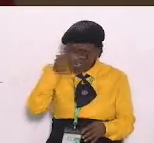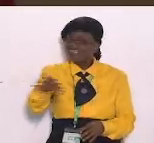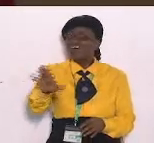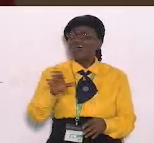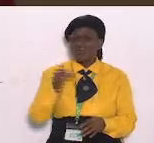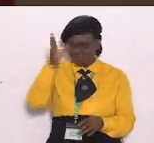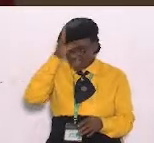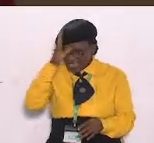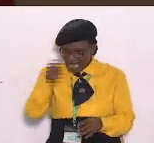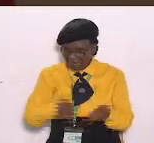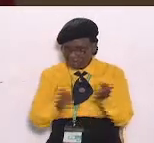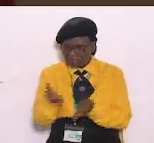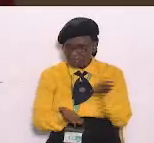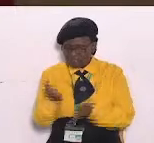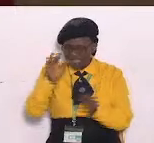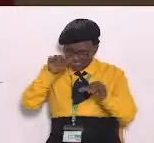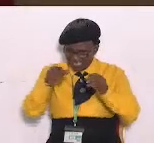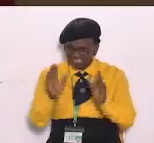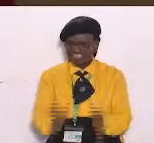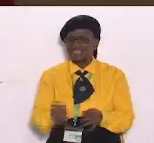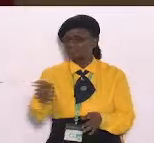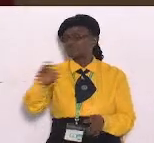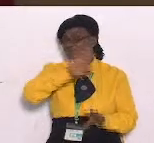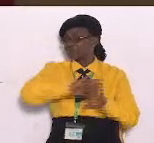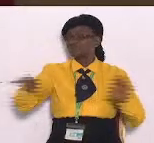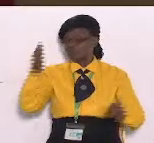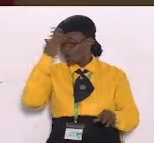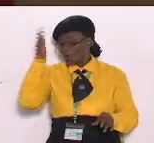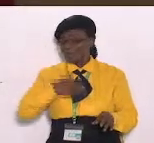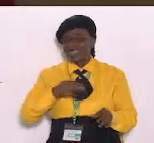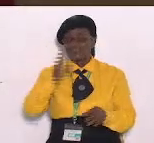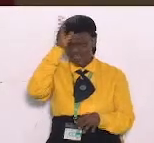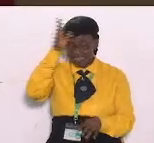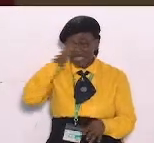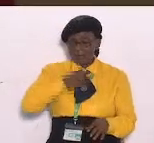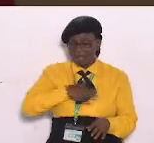ont dit nous connaissons nous connaissons votre